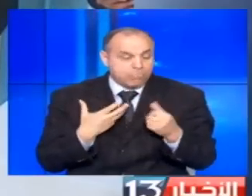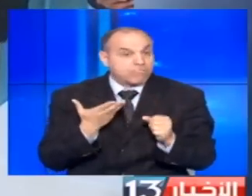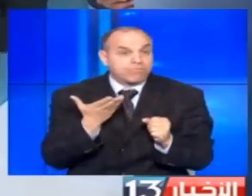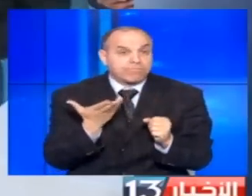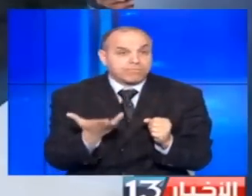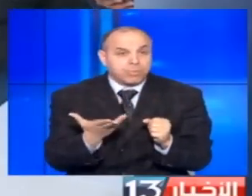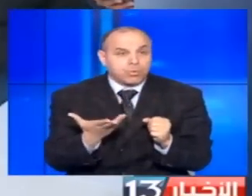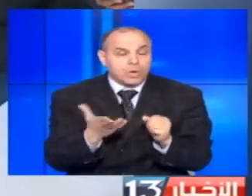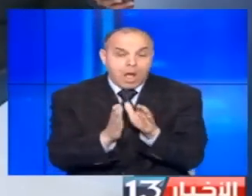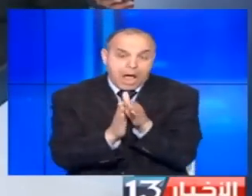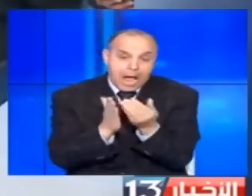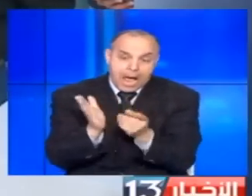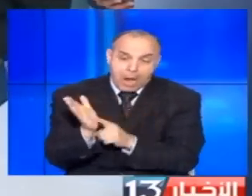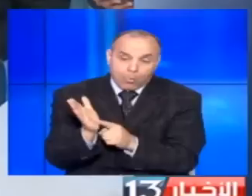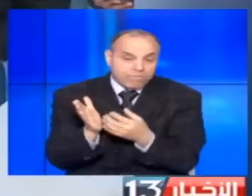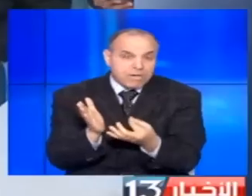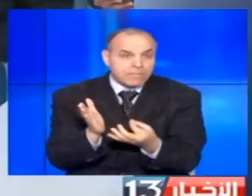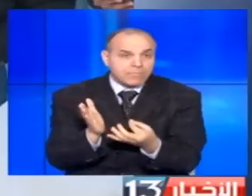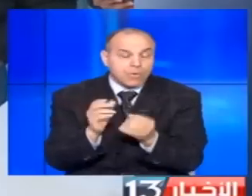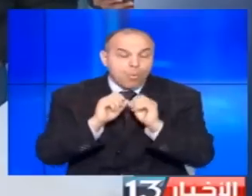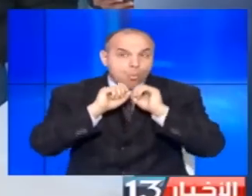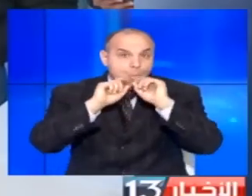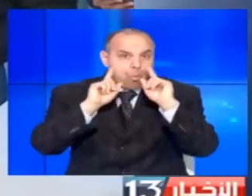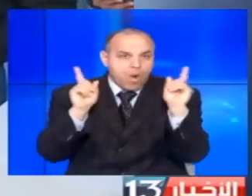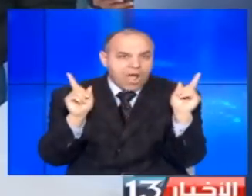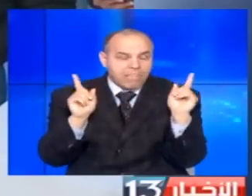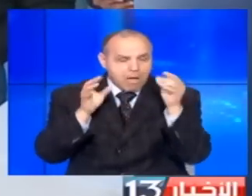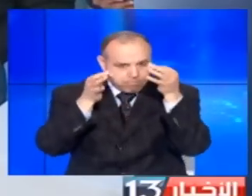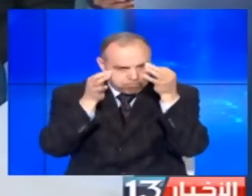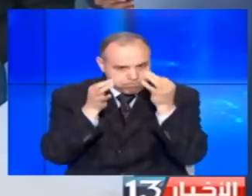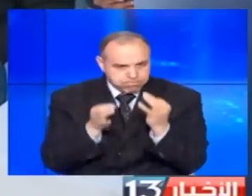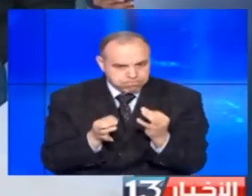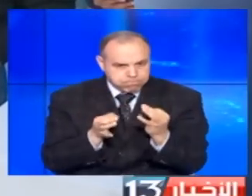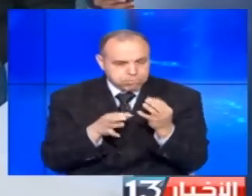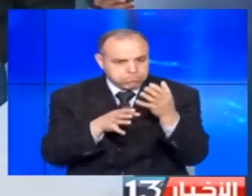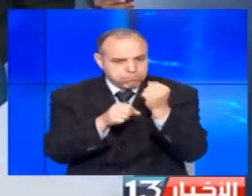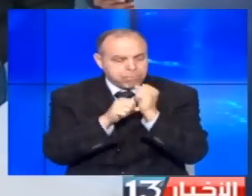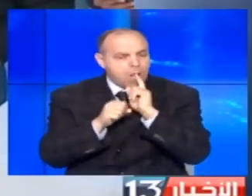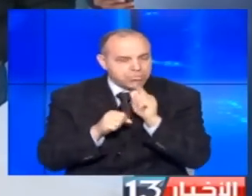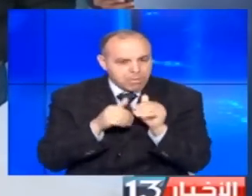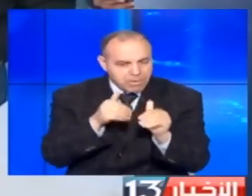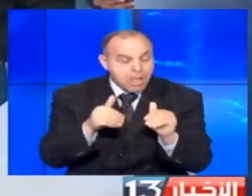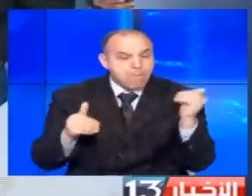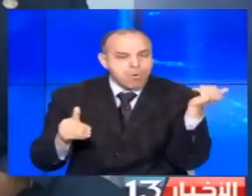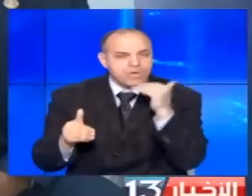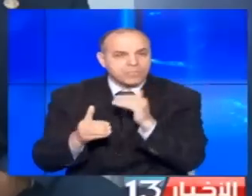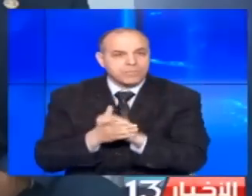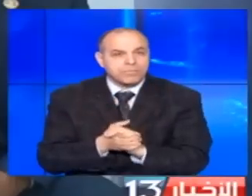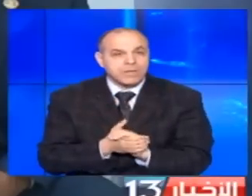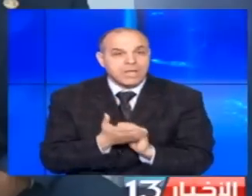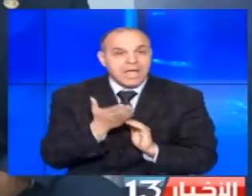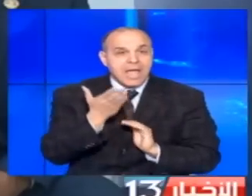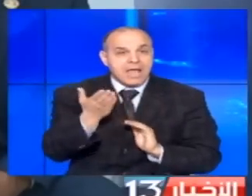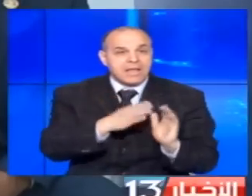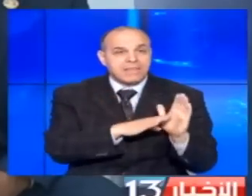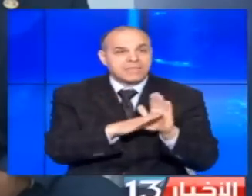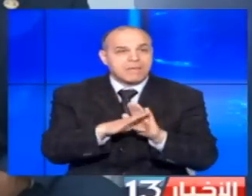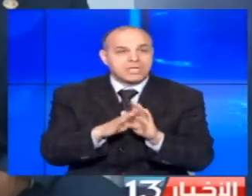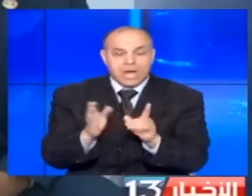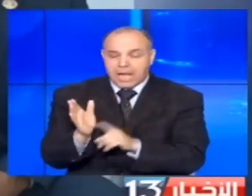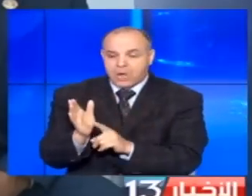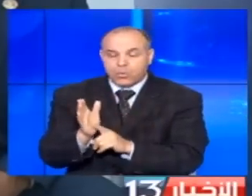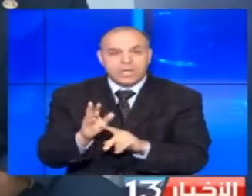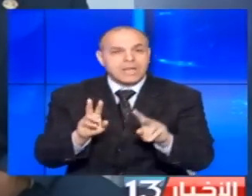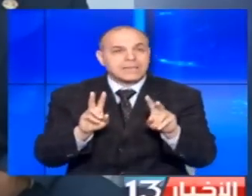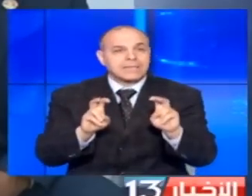الى نصوص تكون واضحه ودقيقه وقابله للتنفيذ مباشره ولضمان جوده القوانين